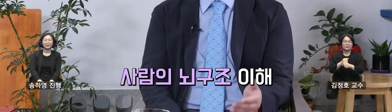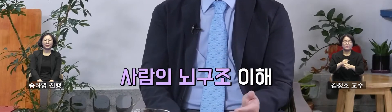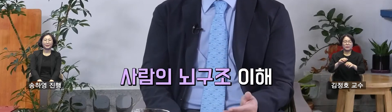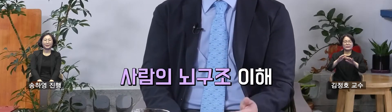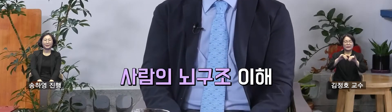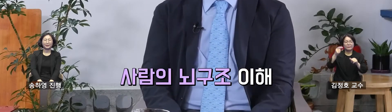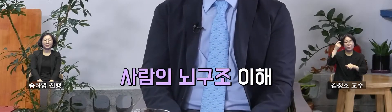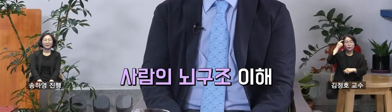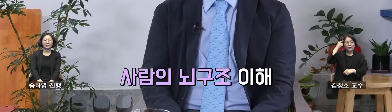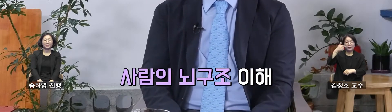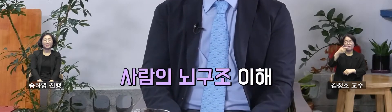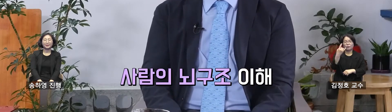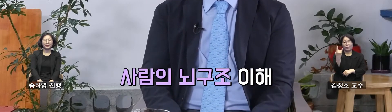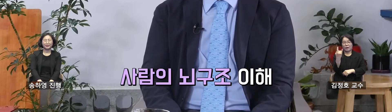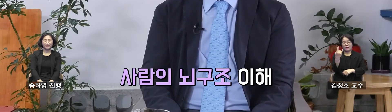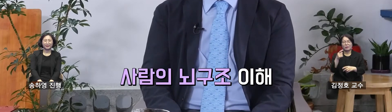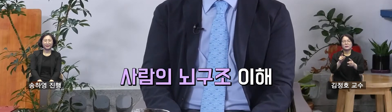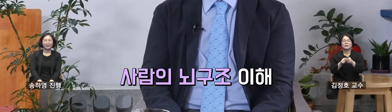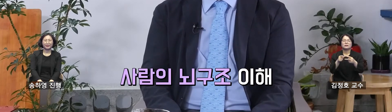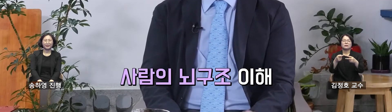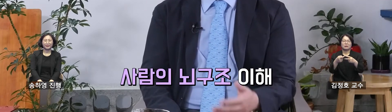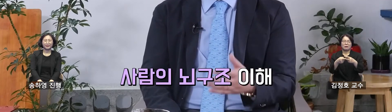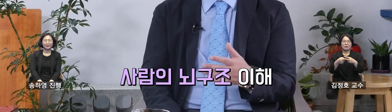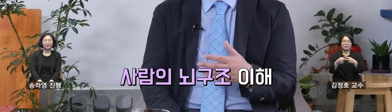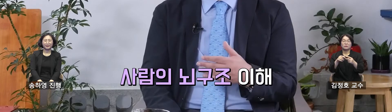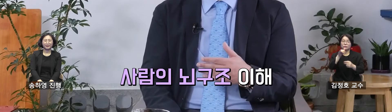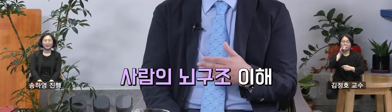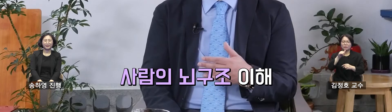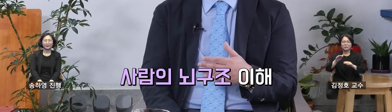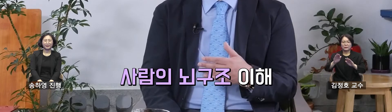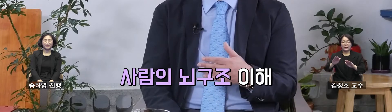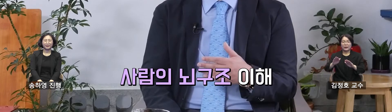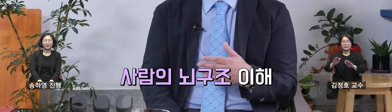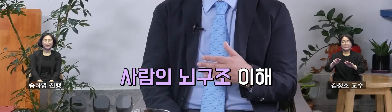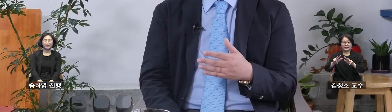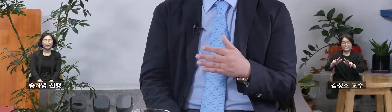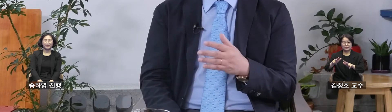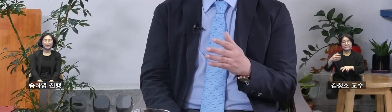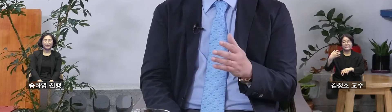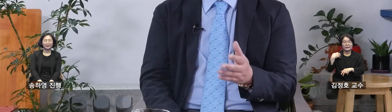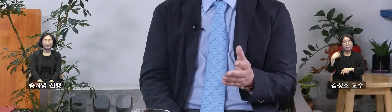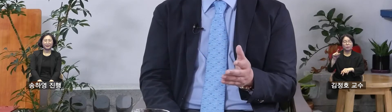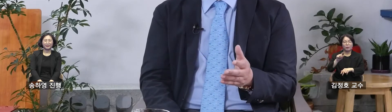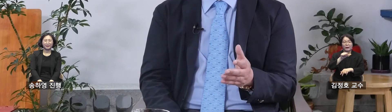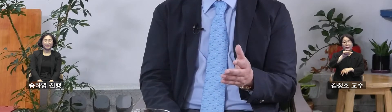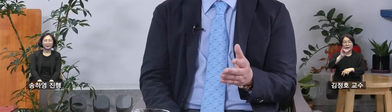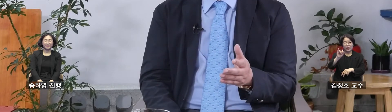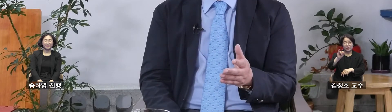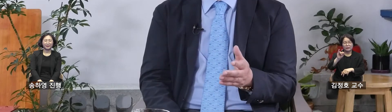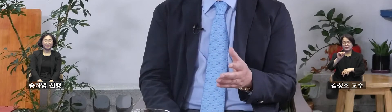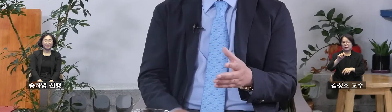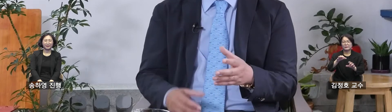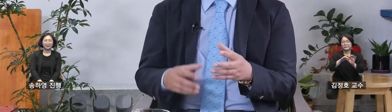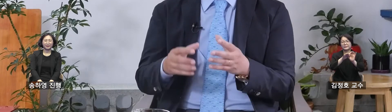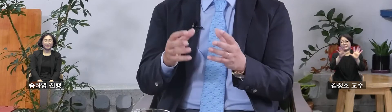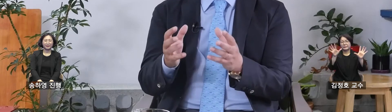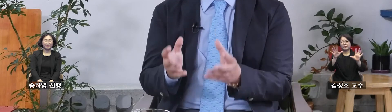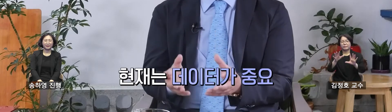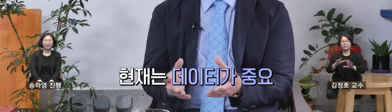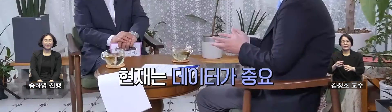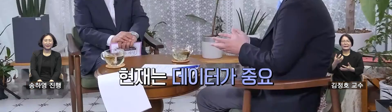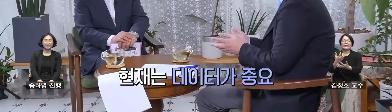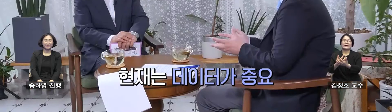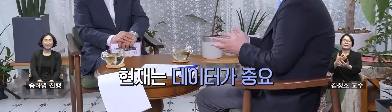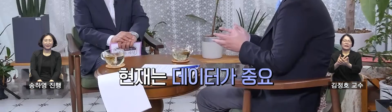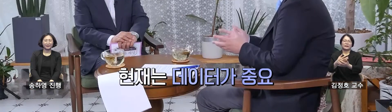뇌를 굉장히 이해하려고 그렇습니다. 근데 제가 하고 있는 인공지능은 그런 거 다 안 따지고요.